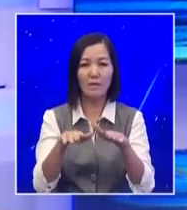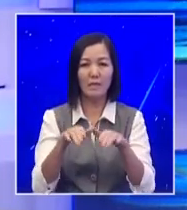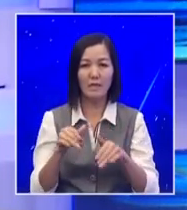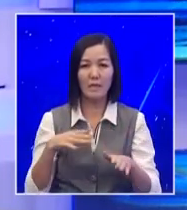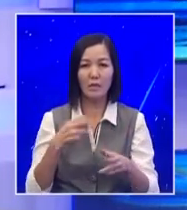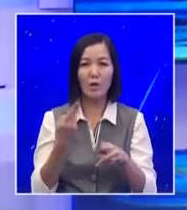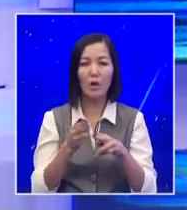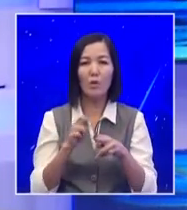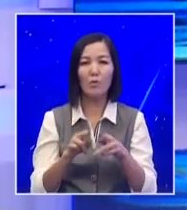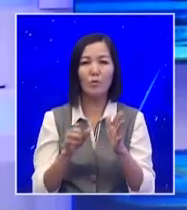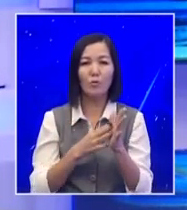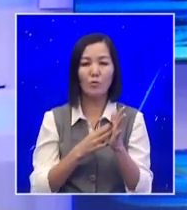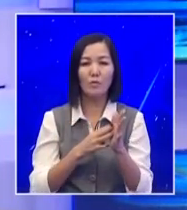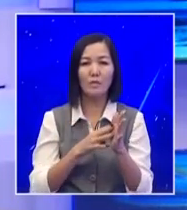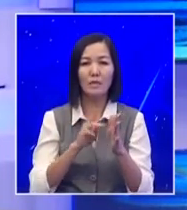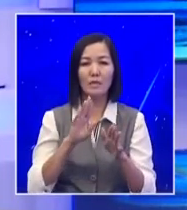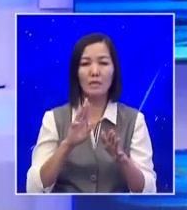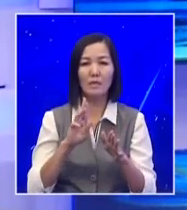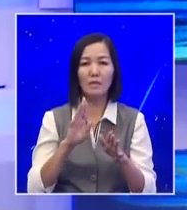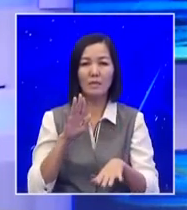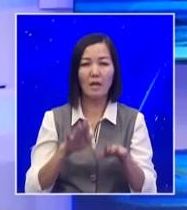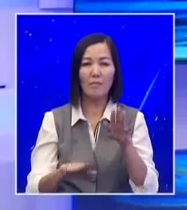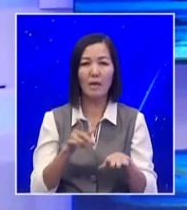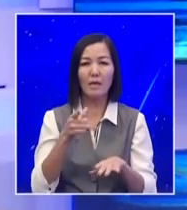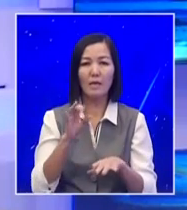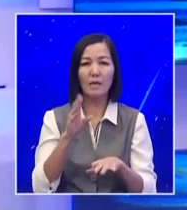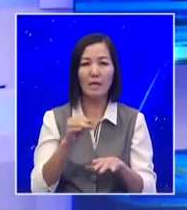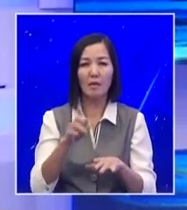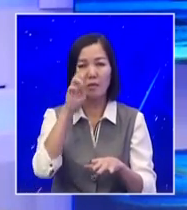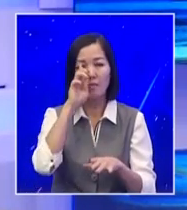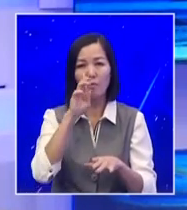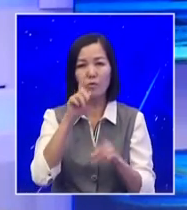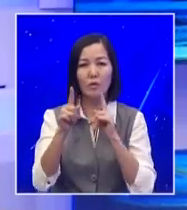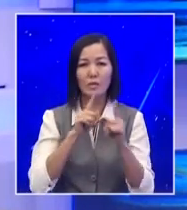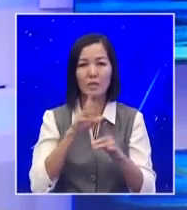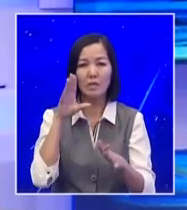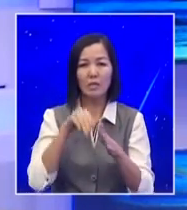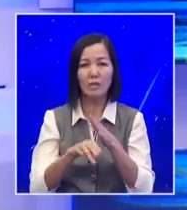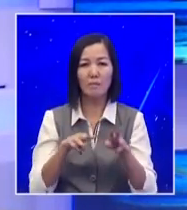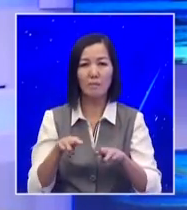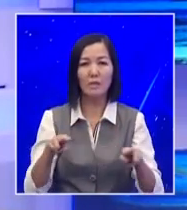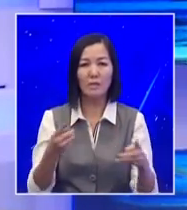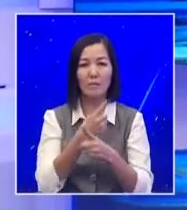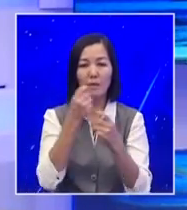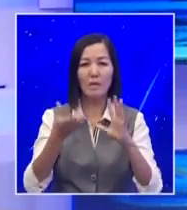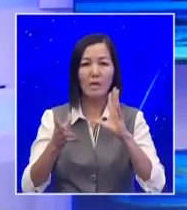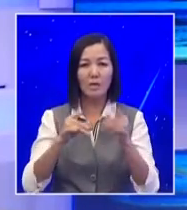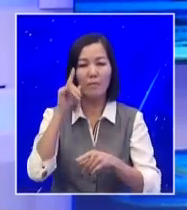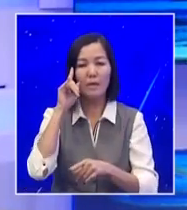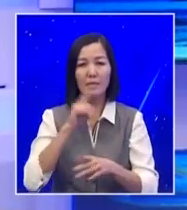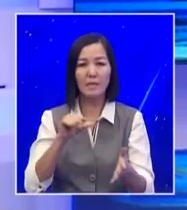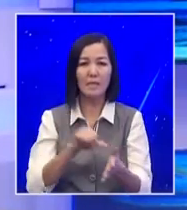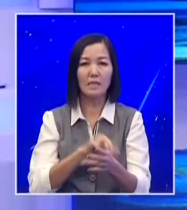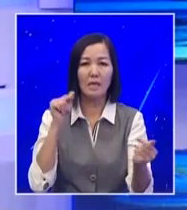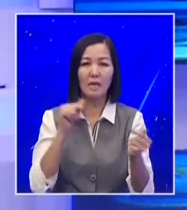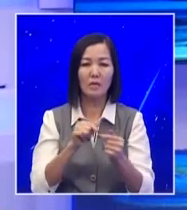тәркіленіпті. Оның 9 келісі героин. Бұл туралы үкімет отырысында Қазақстан Республикасы ішкі істер министрі мәлімдеді. Жалпы Қазақстанда есірткіге